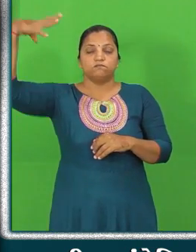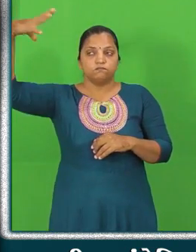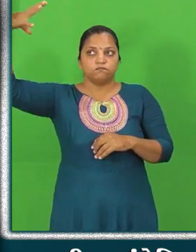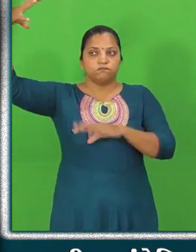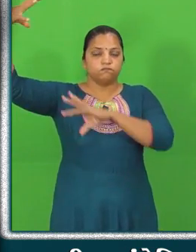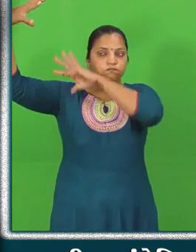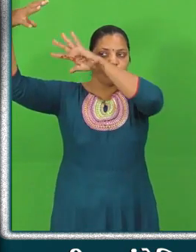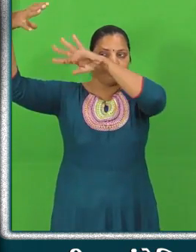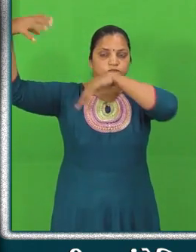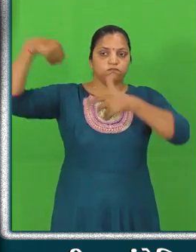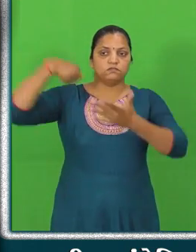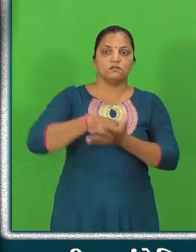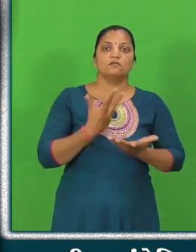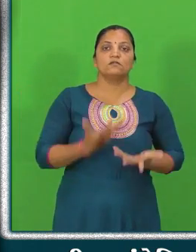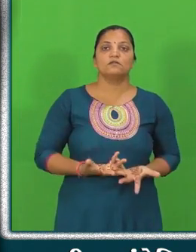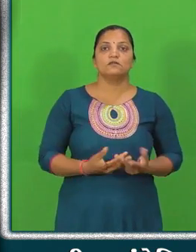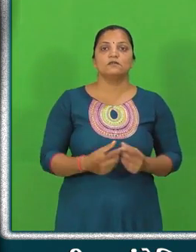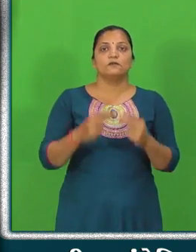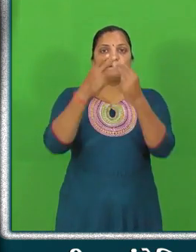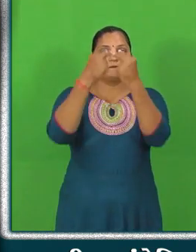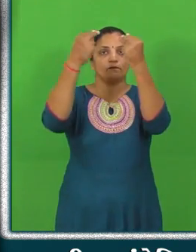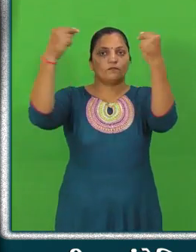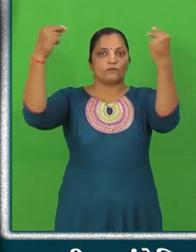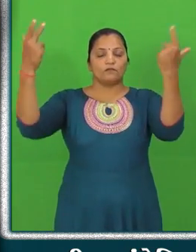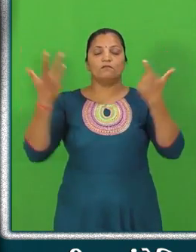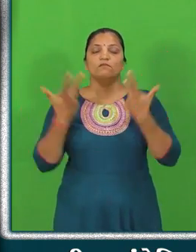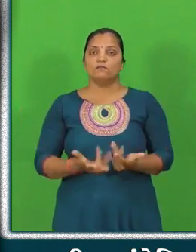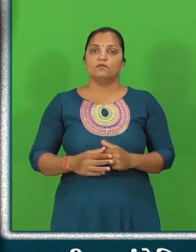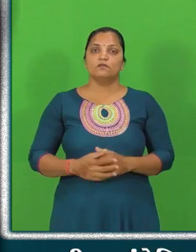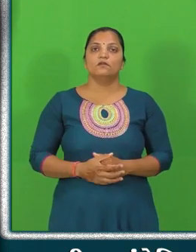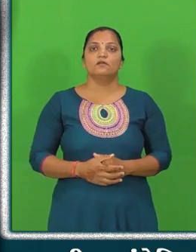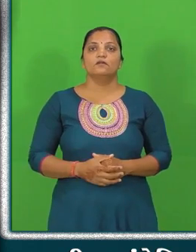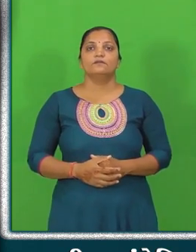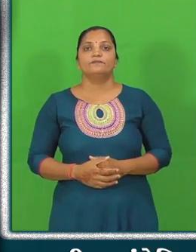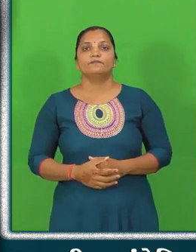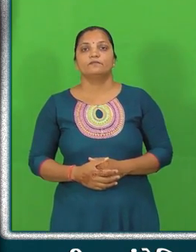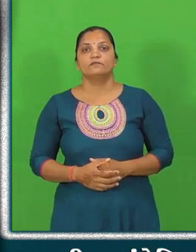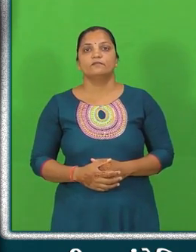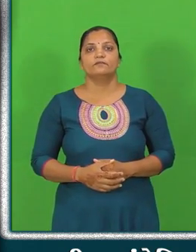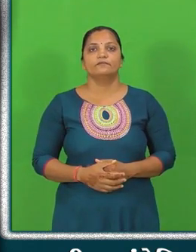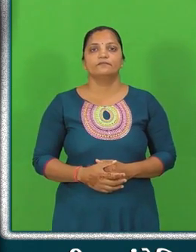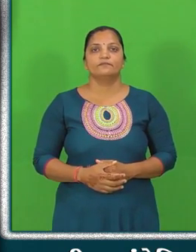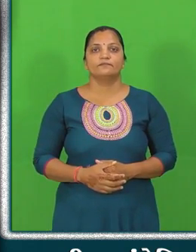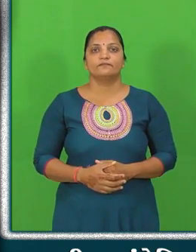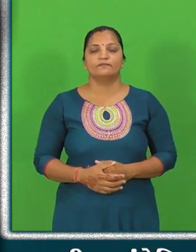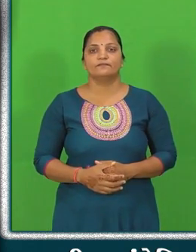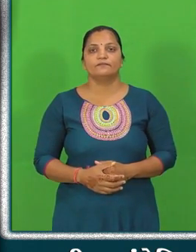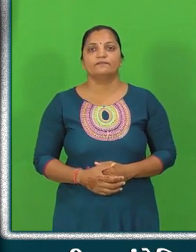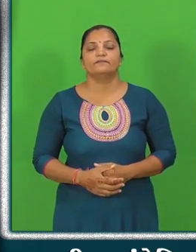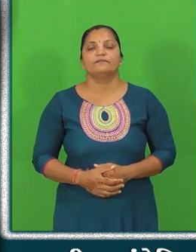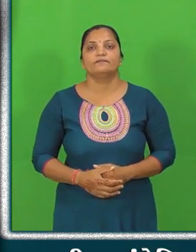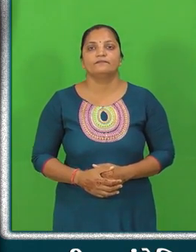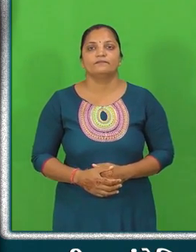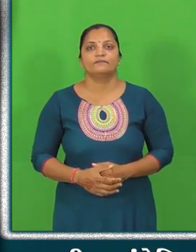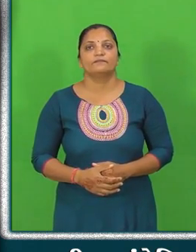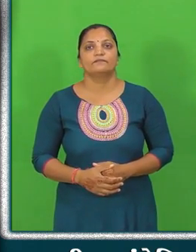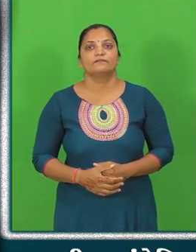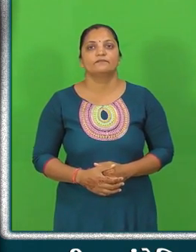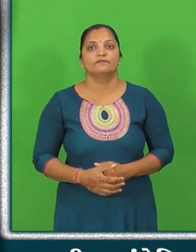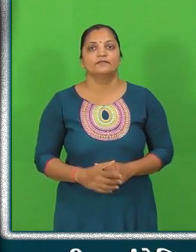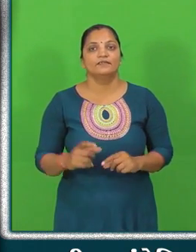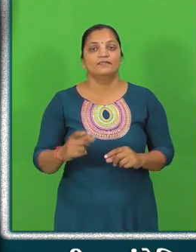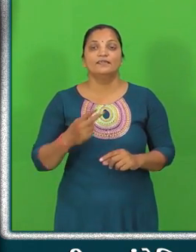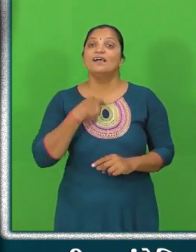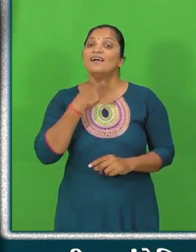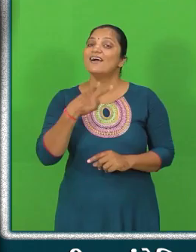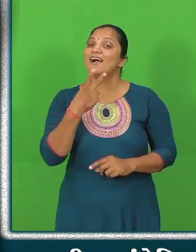રહ્યો છે, કારણ શૂન્યાવકાશમાં પ્રકાશ પ્રસરણ પામી શકે છે, એ યાંત્રિક તરંગ છે, બની